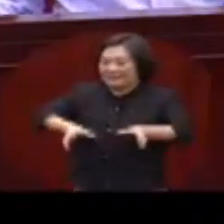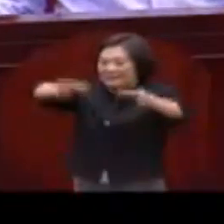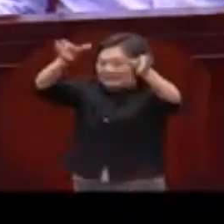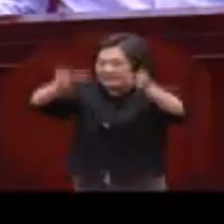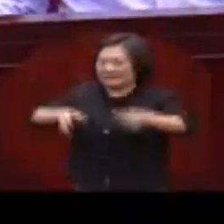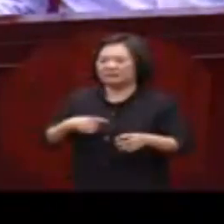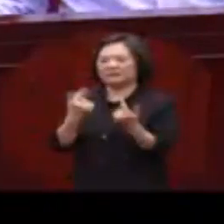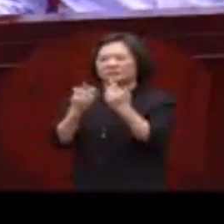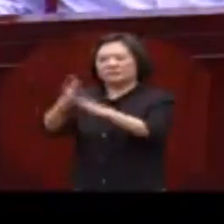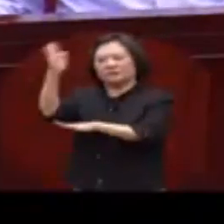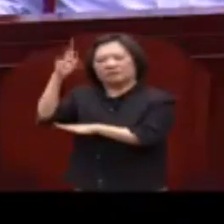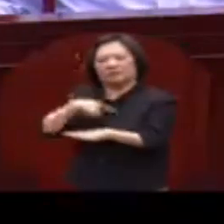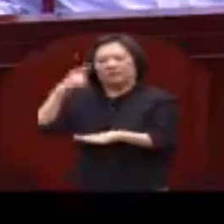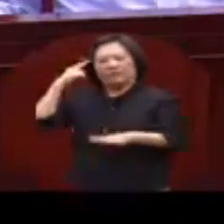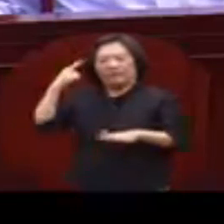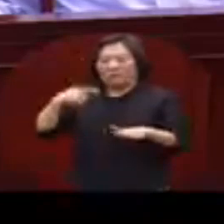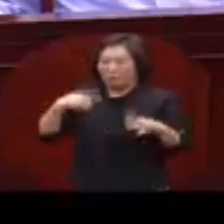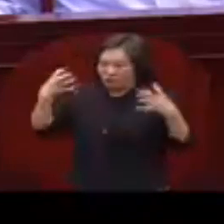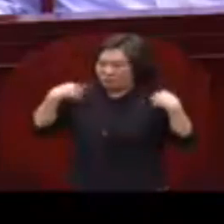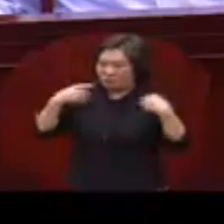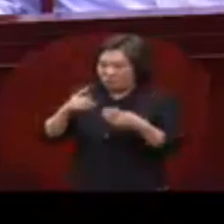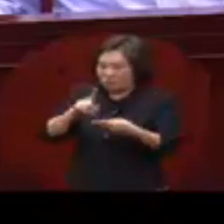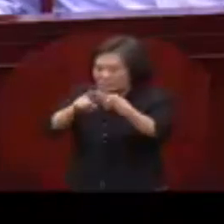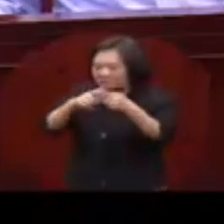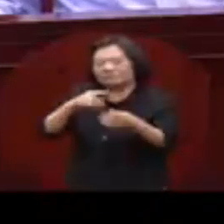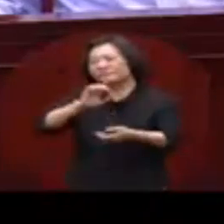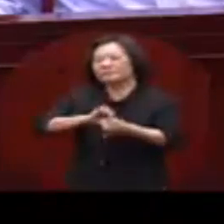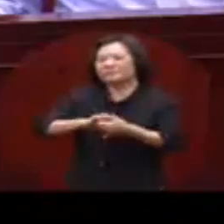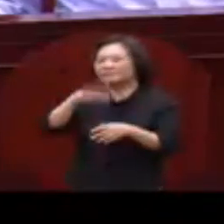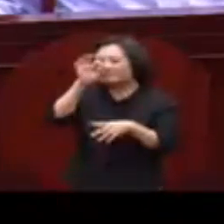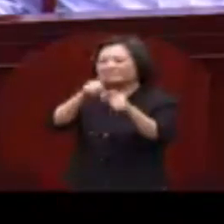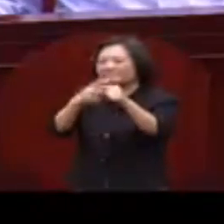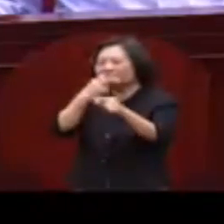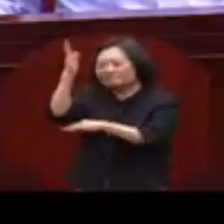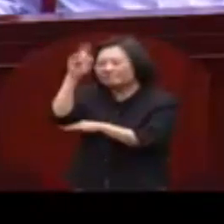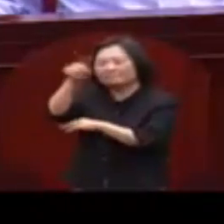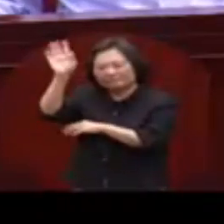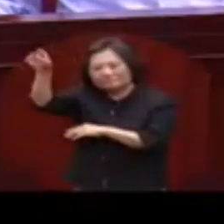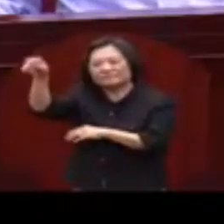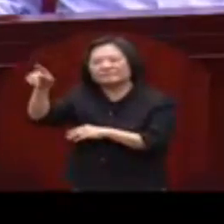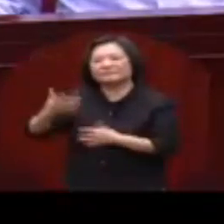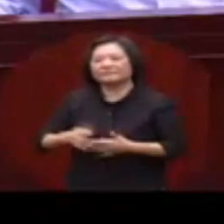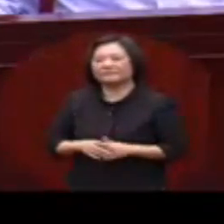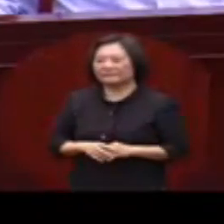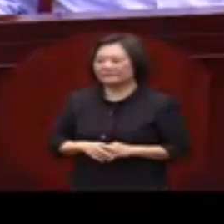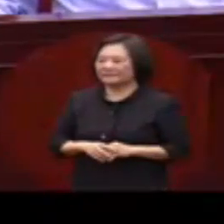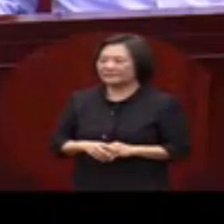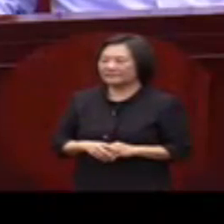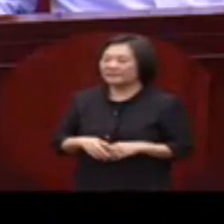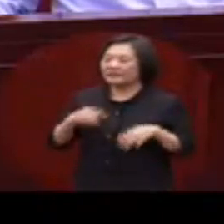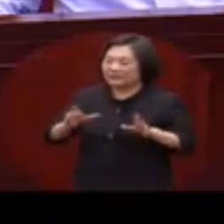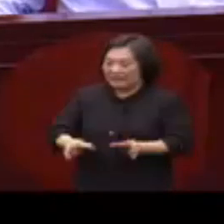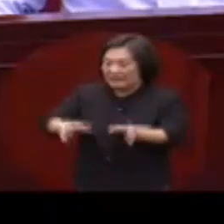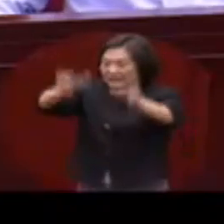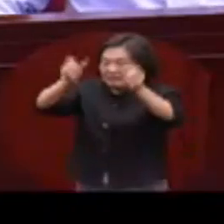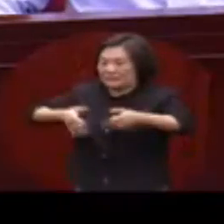府没有预定任何立场他就希望说中央你怎么审都可以，你就快一点告诉我就好。那我现在这个案子被卡